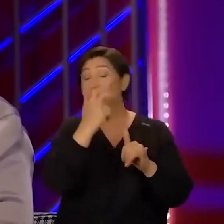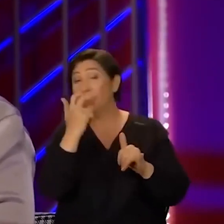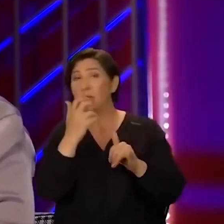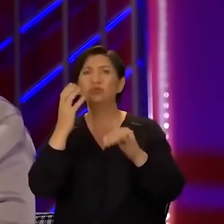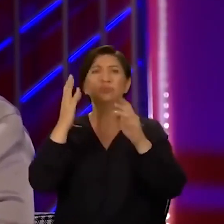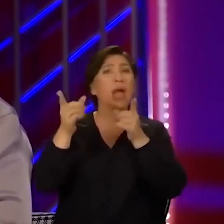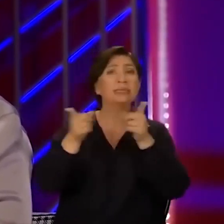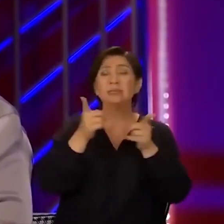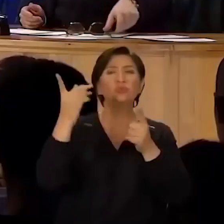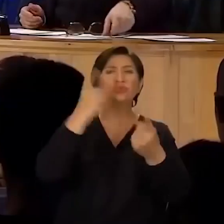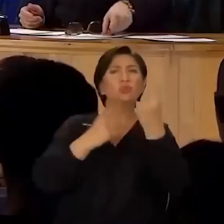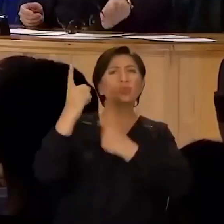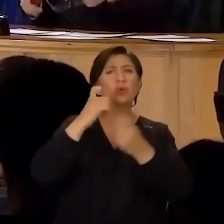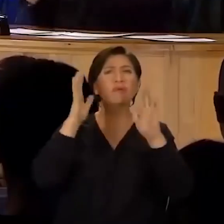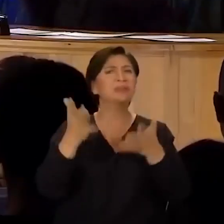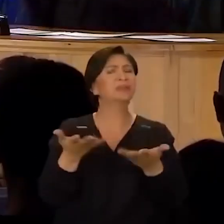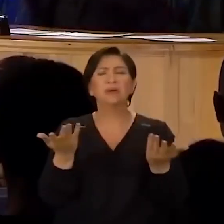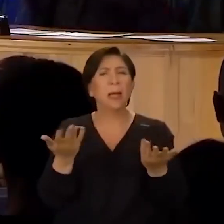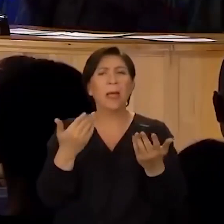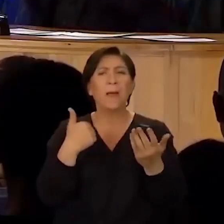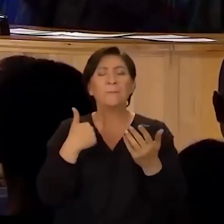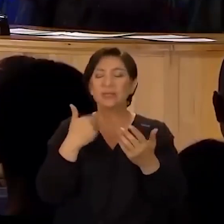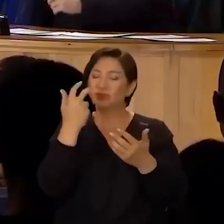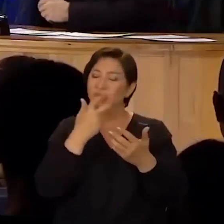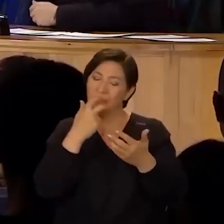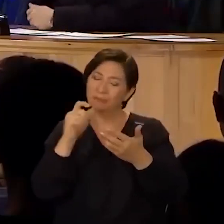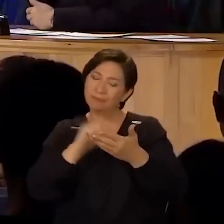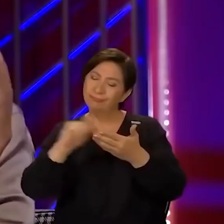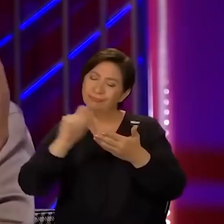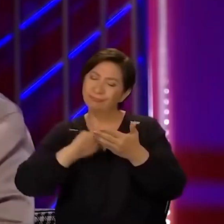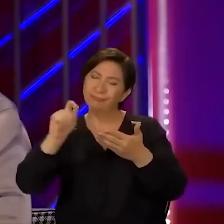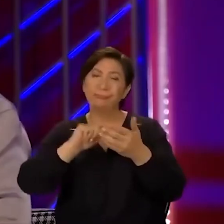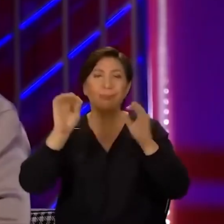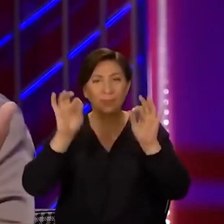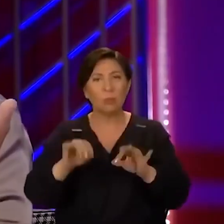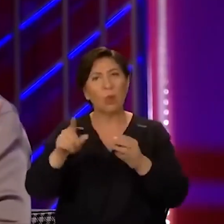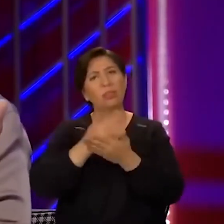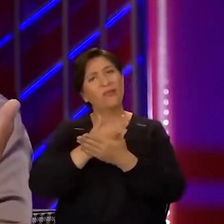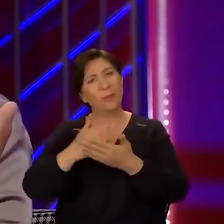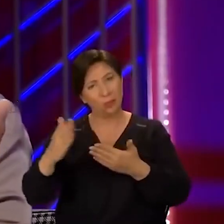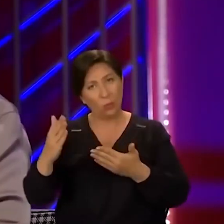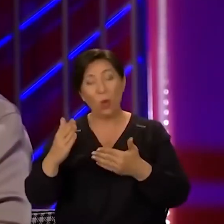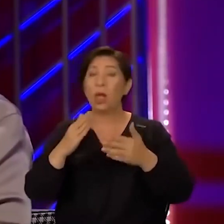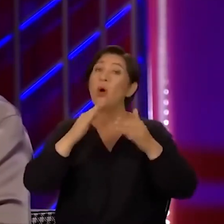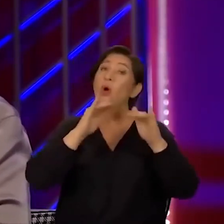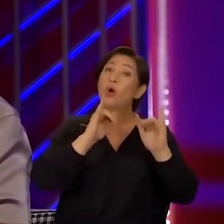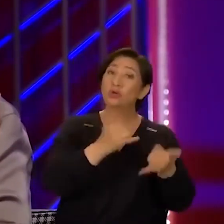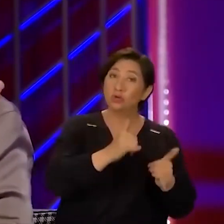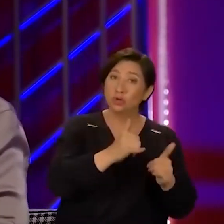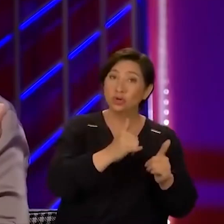Şarkıcılık mı gibi çok soruyorlar ama ben bestelerimi yaparak başladım Öyle devam ediyorum